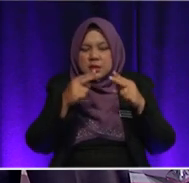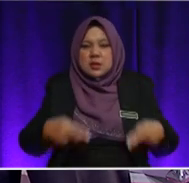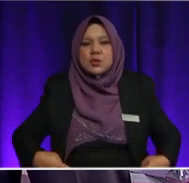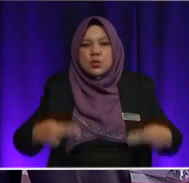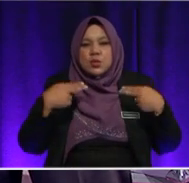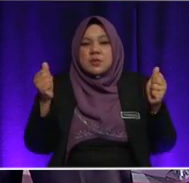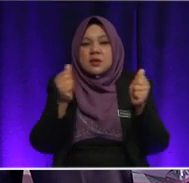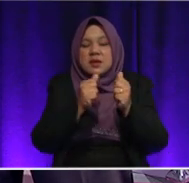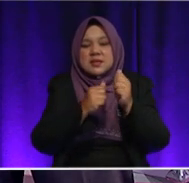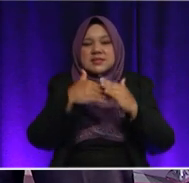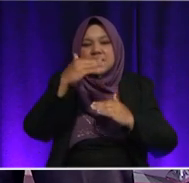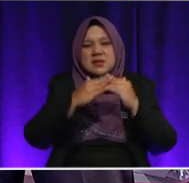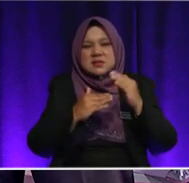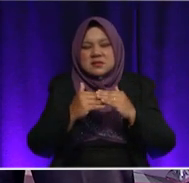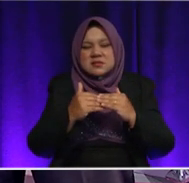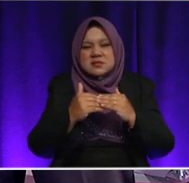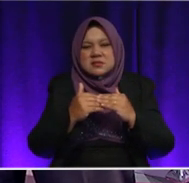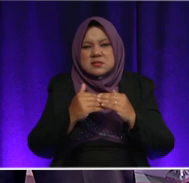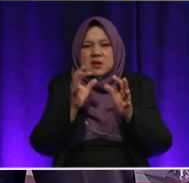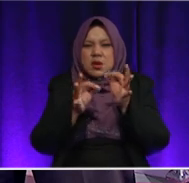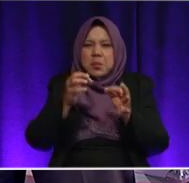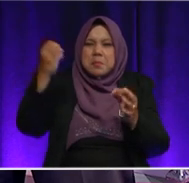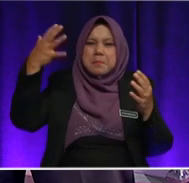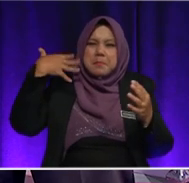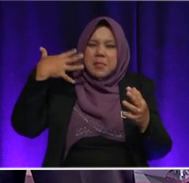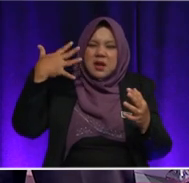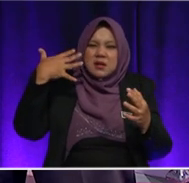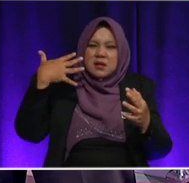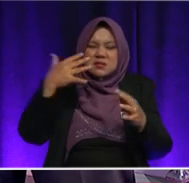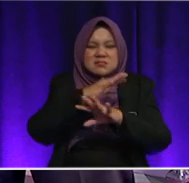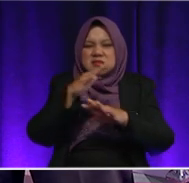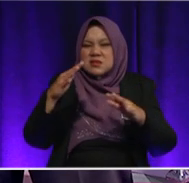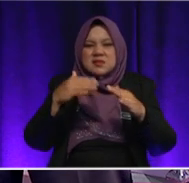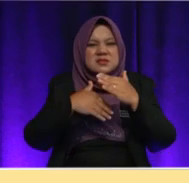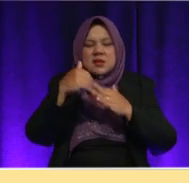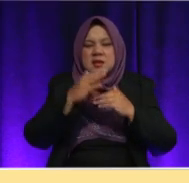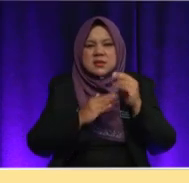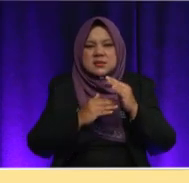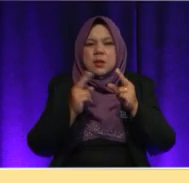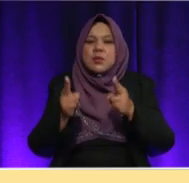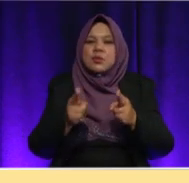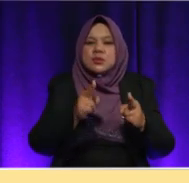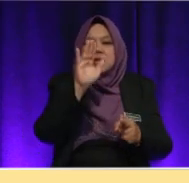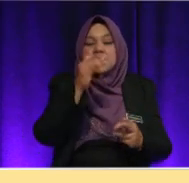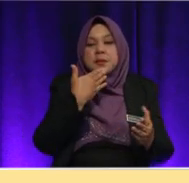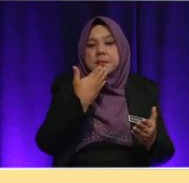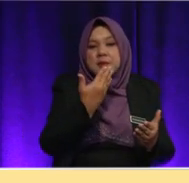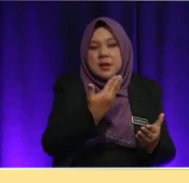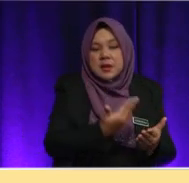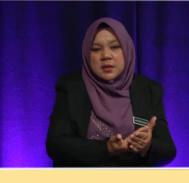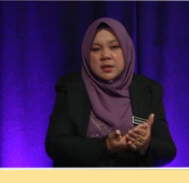selesai kalau cuaca panas akan menyebabkan kita tidak selesai pengurusnya yang baik dalam kegiatan industri